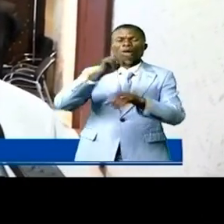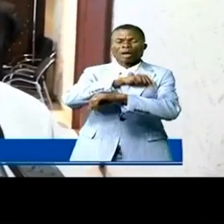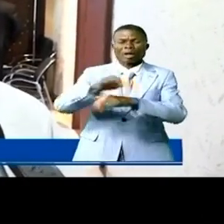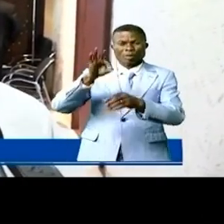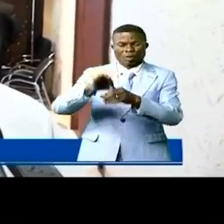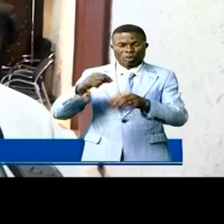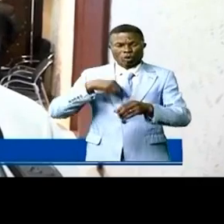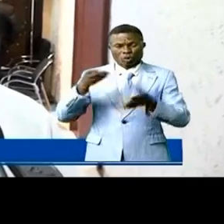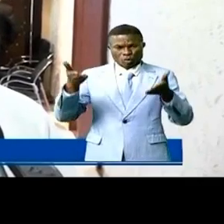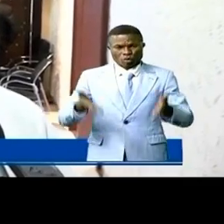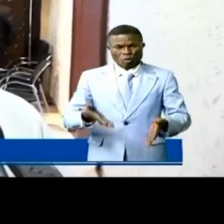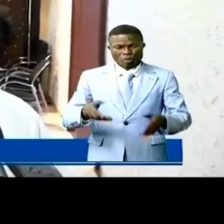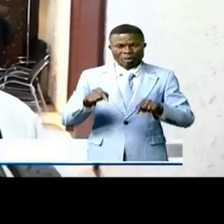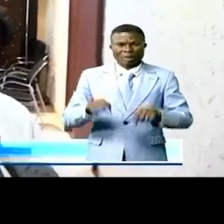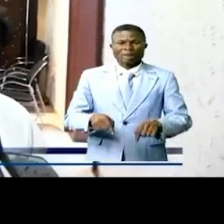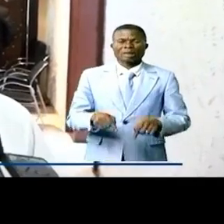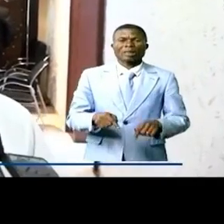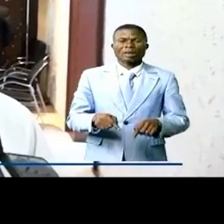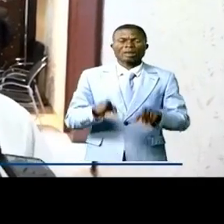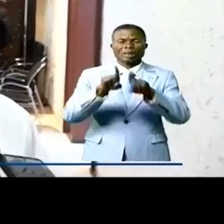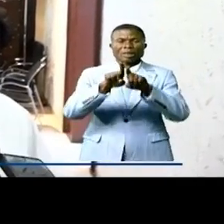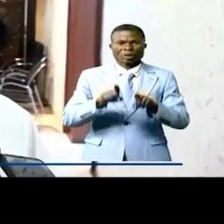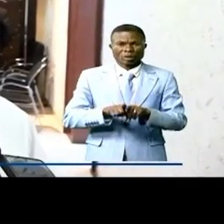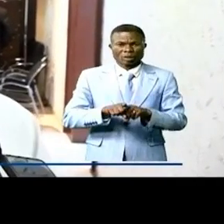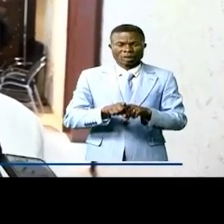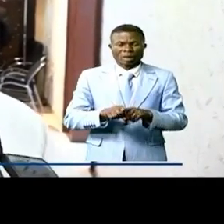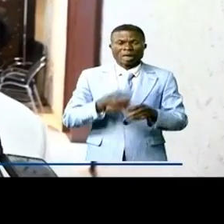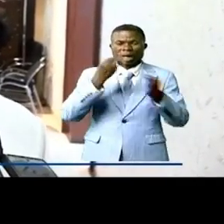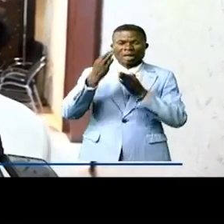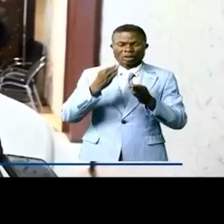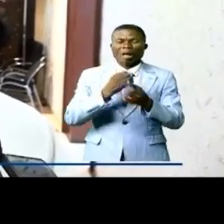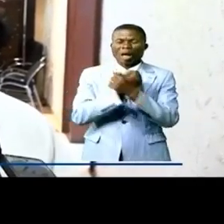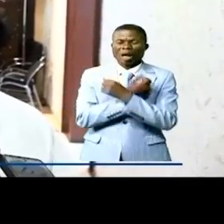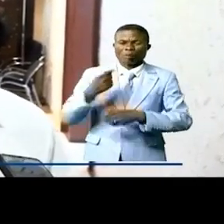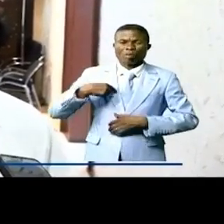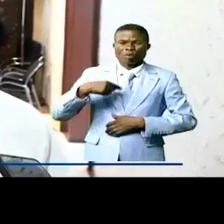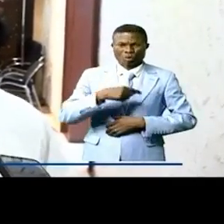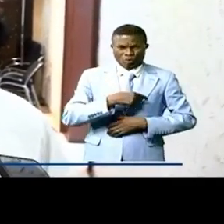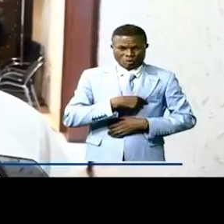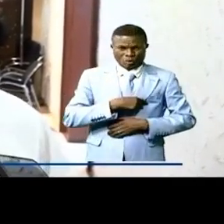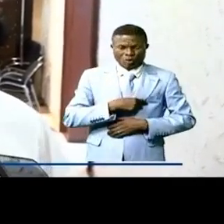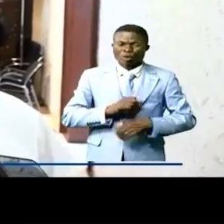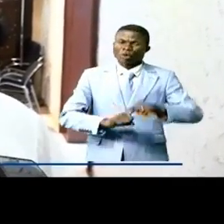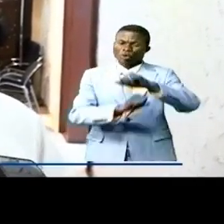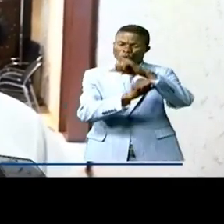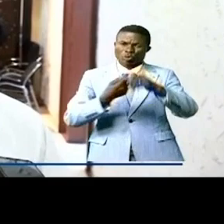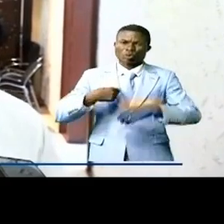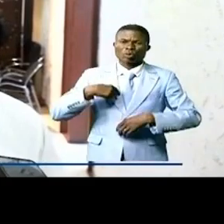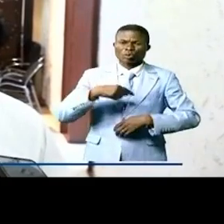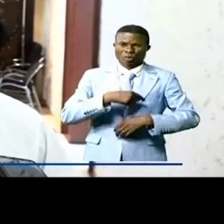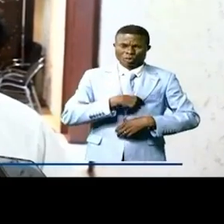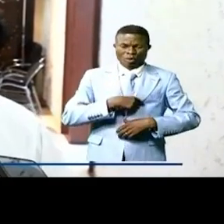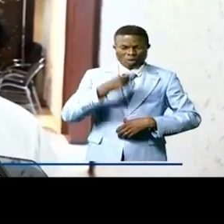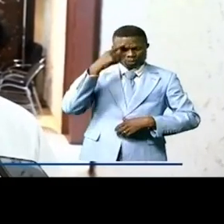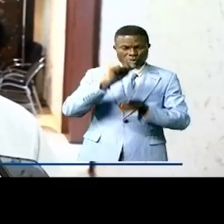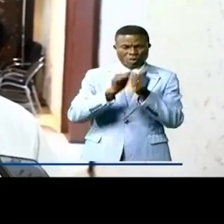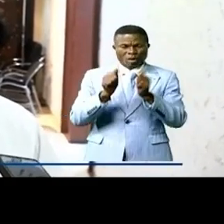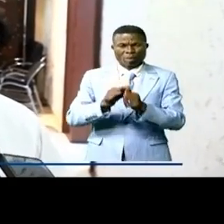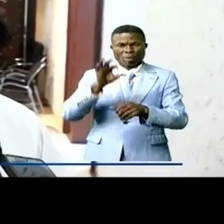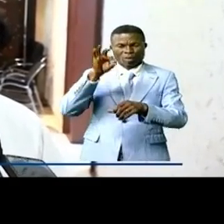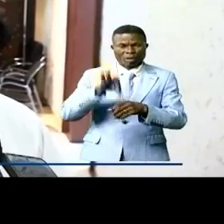de notre présence et d'exprimer leur solidarité le support du processus démocratique